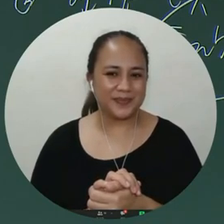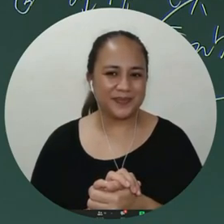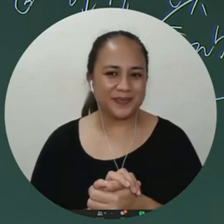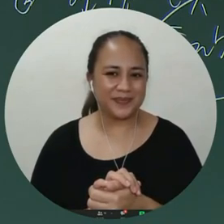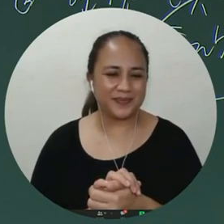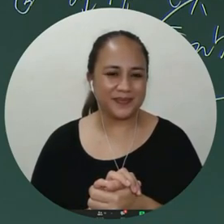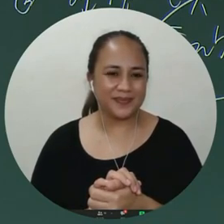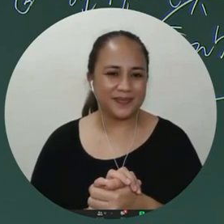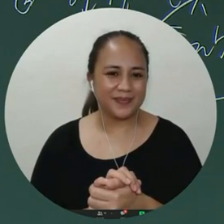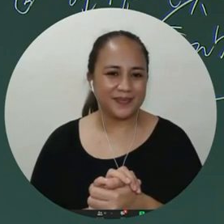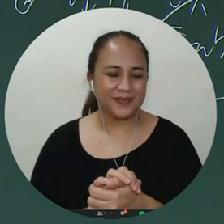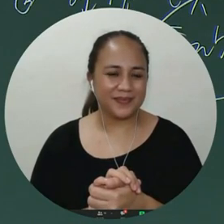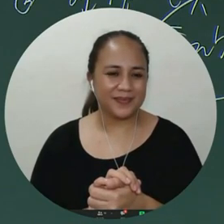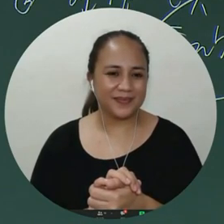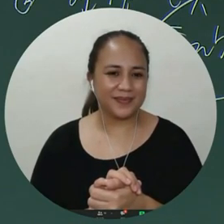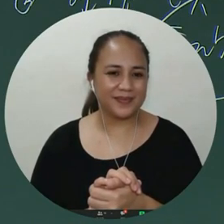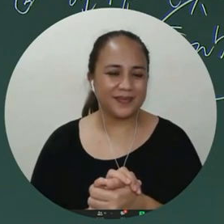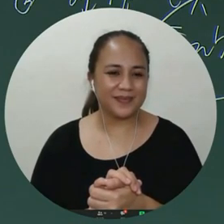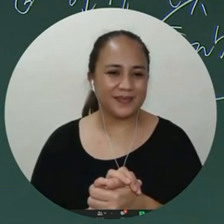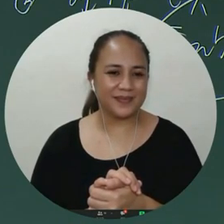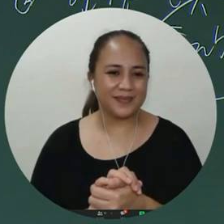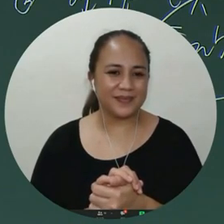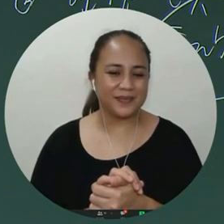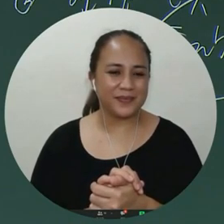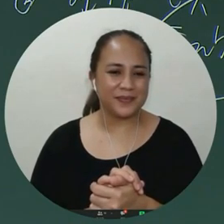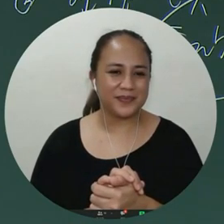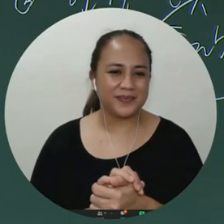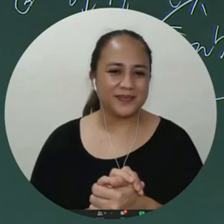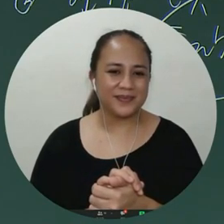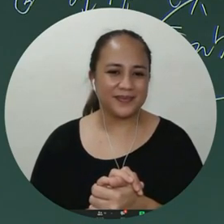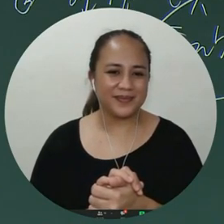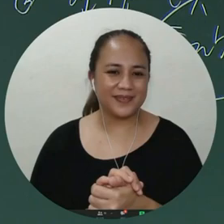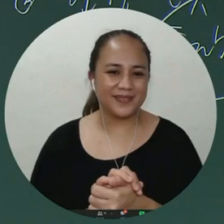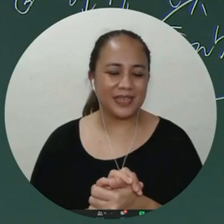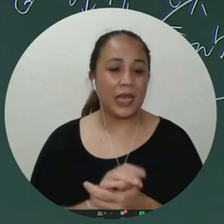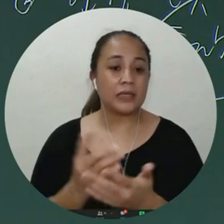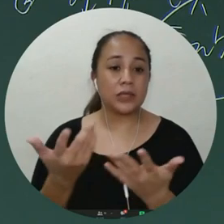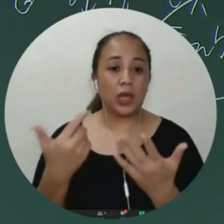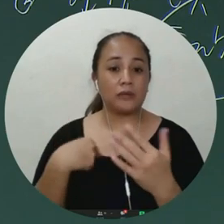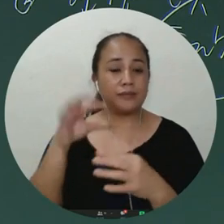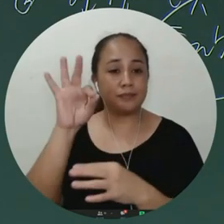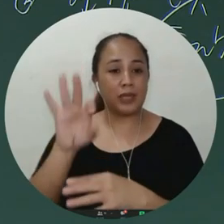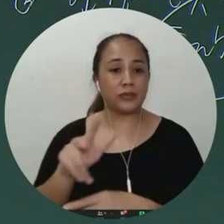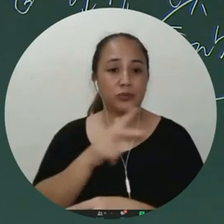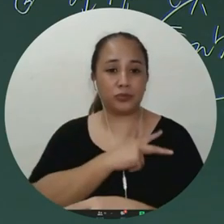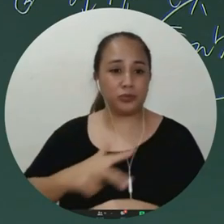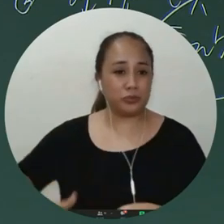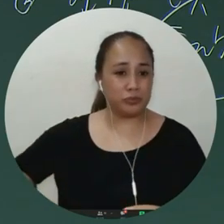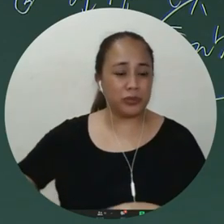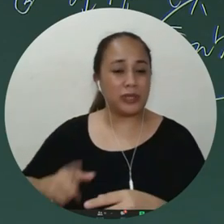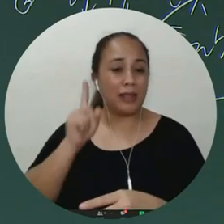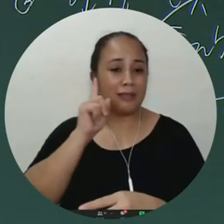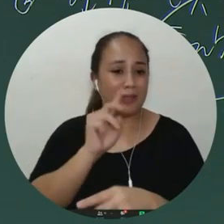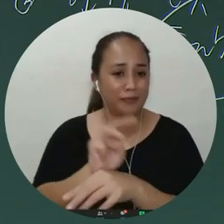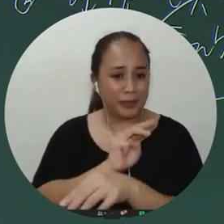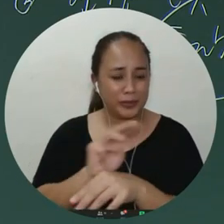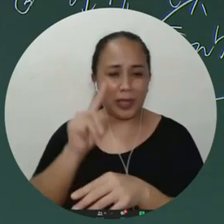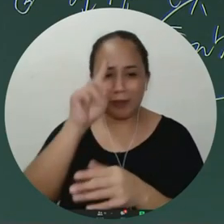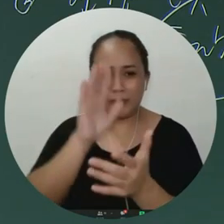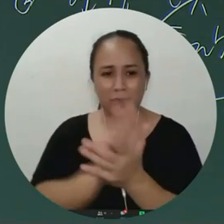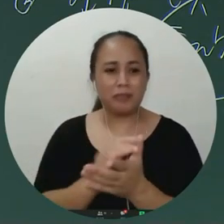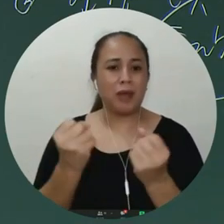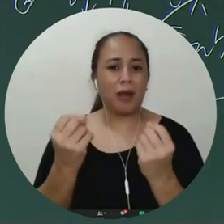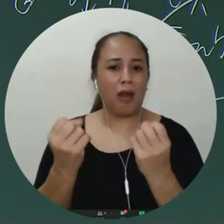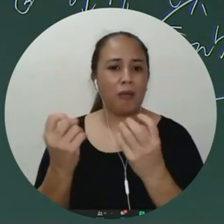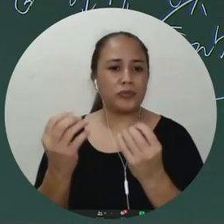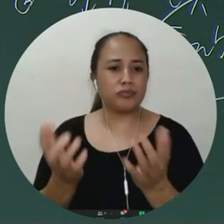하고 있는데 많은 역사가 일어나고 있는 줄로 믿습니다. And even our pastor Jung Joo-won, you're doing your deaf ministry there and I believe that many works will arise in